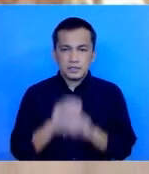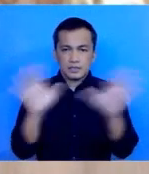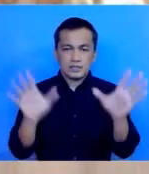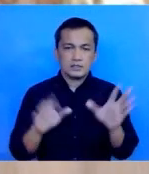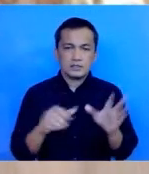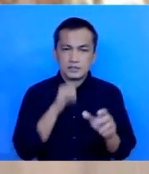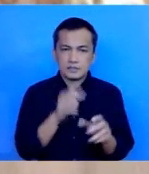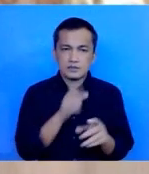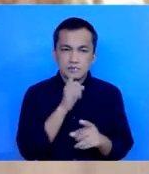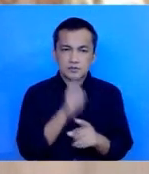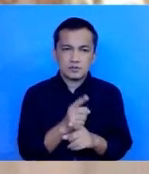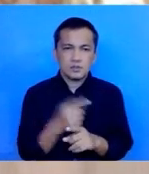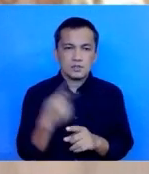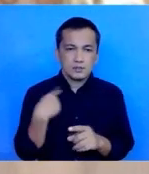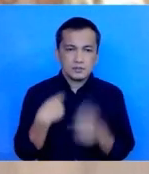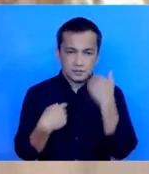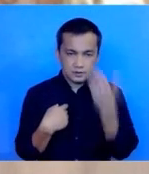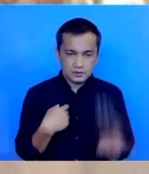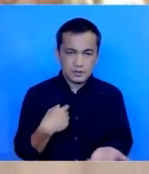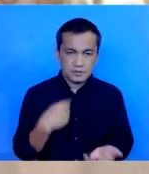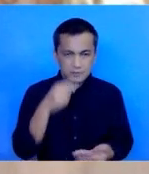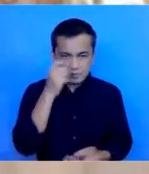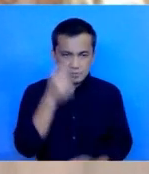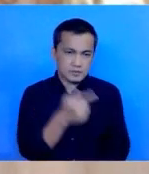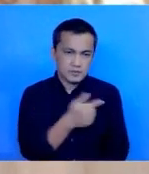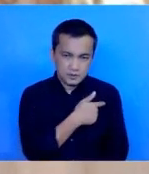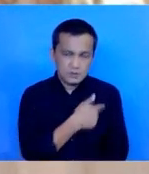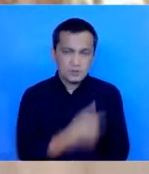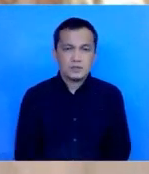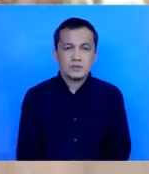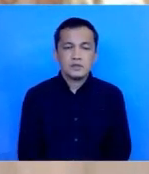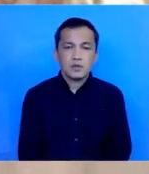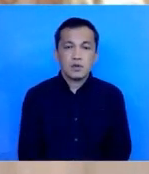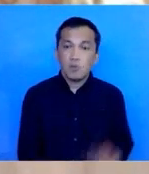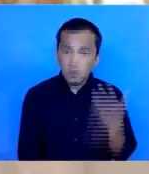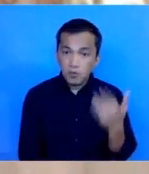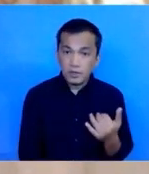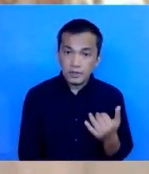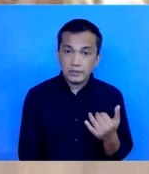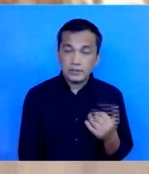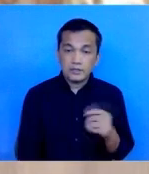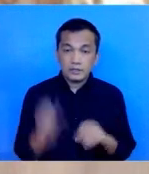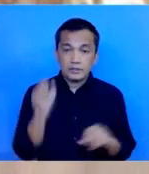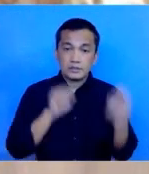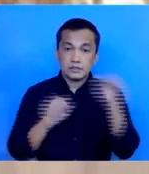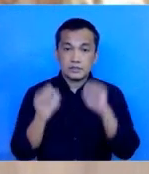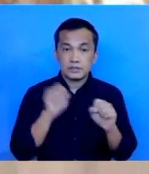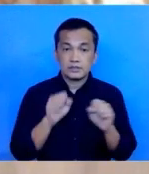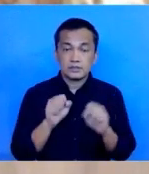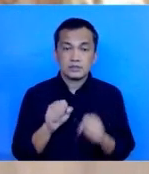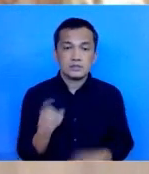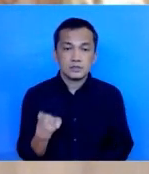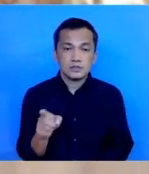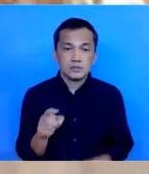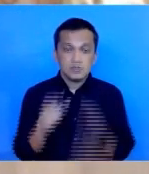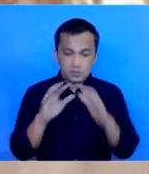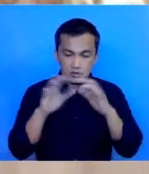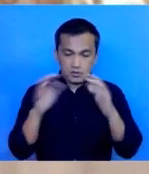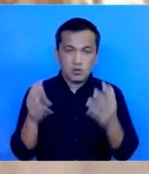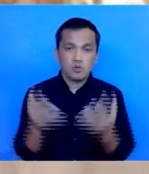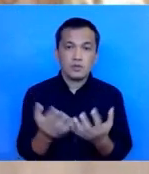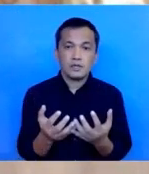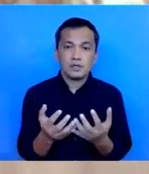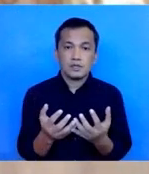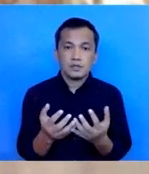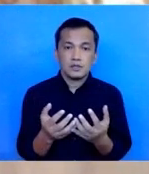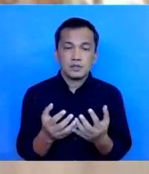na may namamatay dahil sa bakunang ito dahil sa siyensya in global regulatory